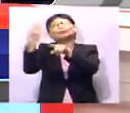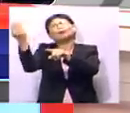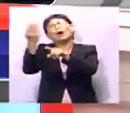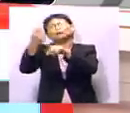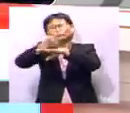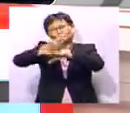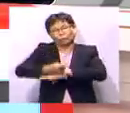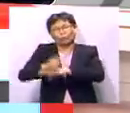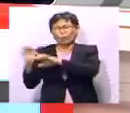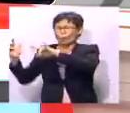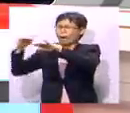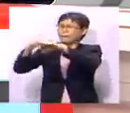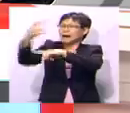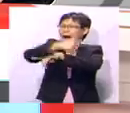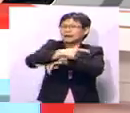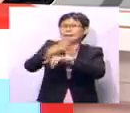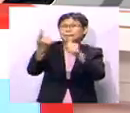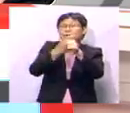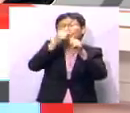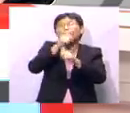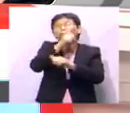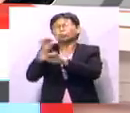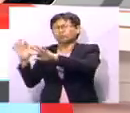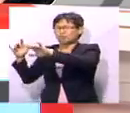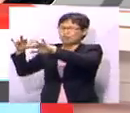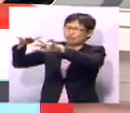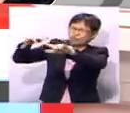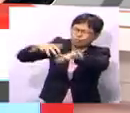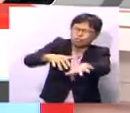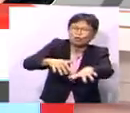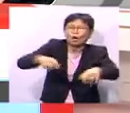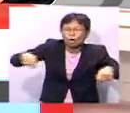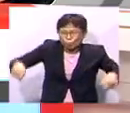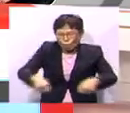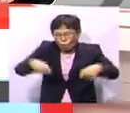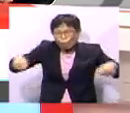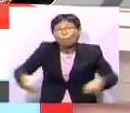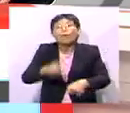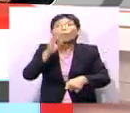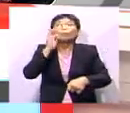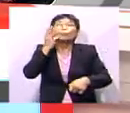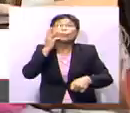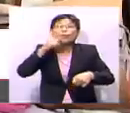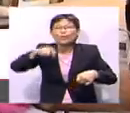tumpuan ramai pada hari pertama berpuasa dengan tarikan utama bubur lambuk Kampung Baru.